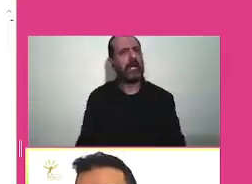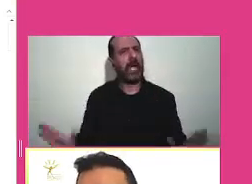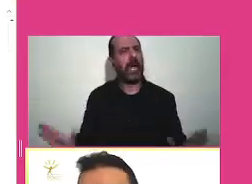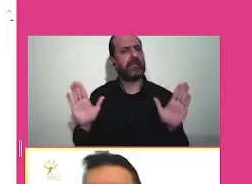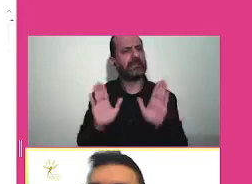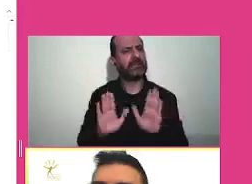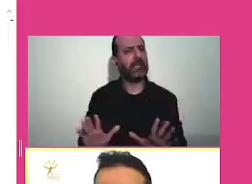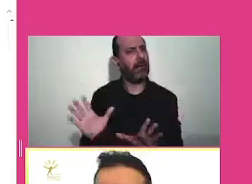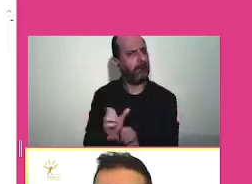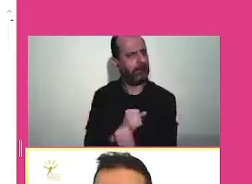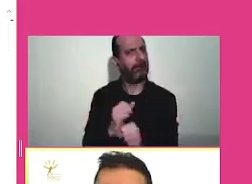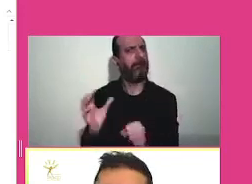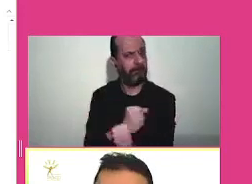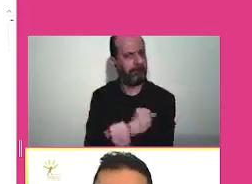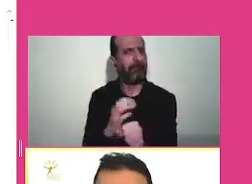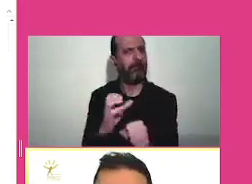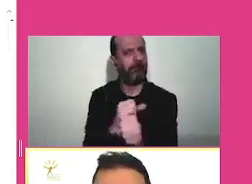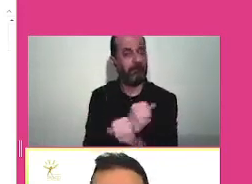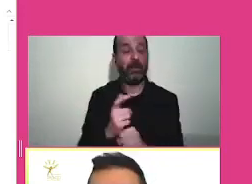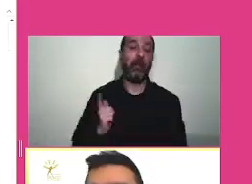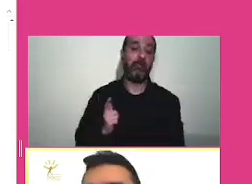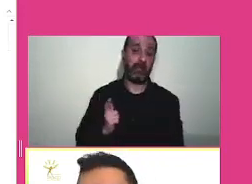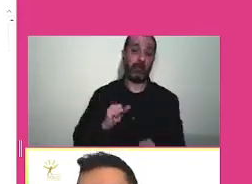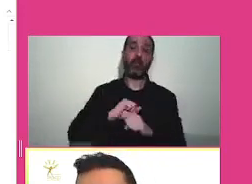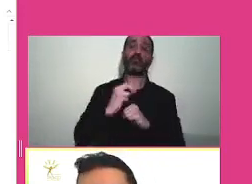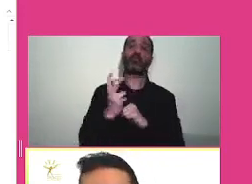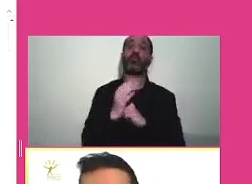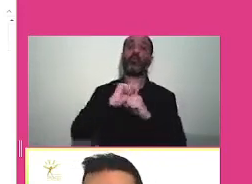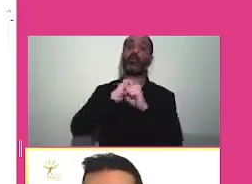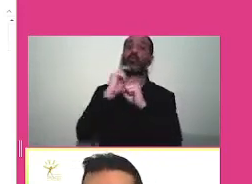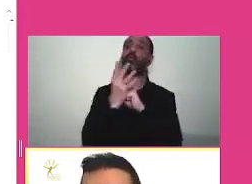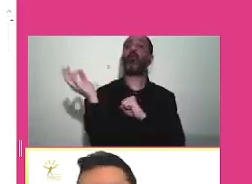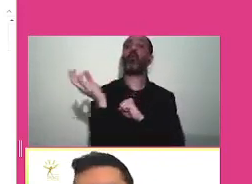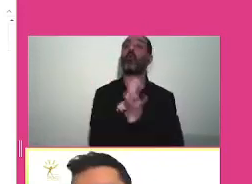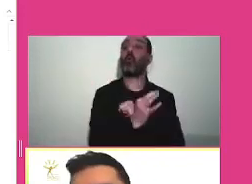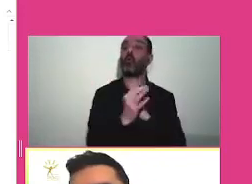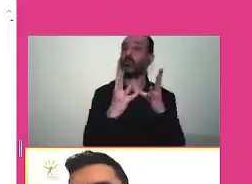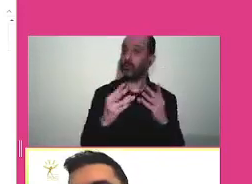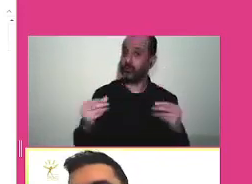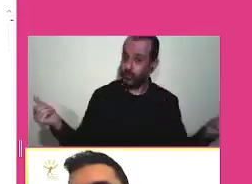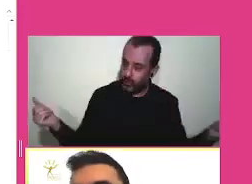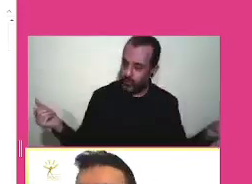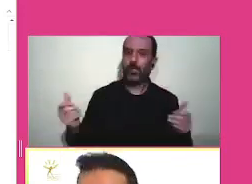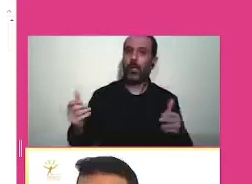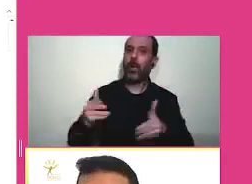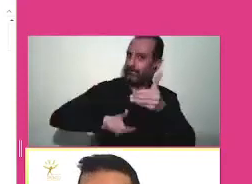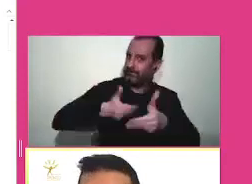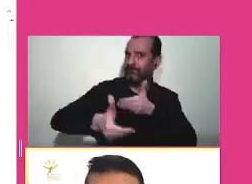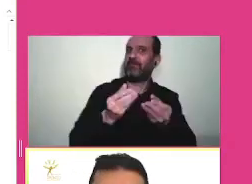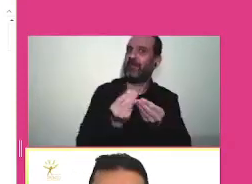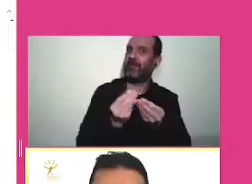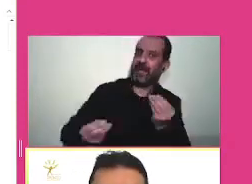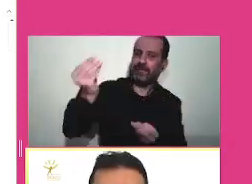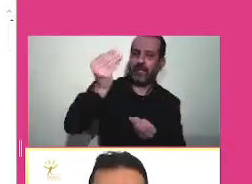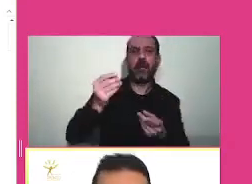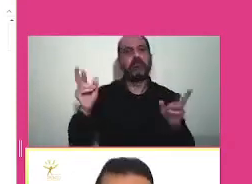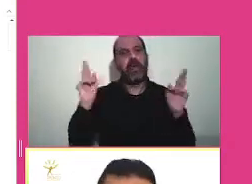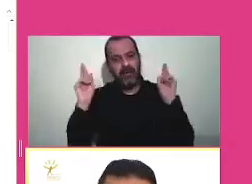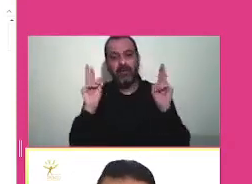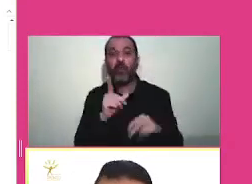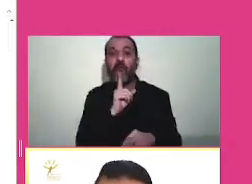αυτή την κατάσταση, αλλά θεωρούμε και το δικό κομμάτι και το παιχνίδι θα παραμείνει ένας διάβλος επικοινωνίας και για τα άτομα τρίτης